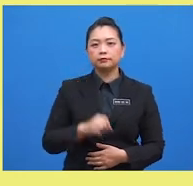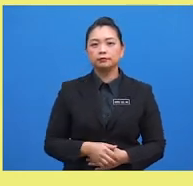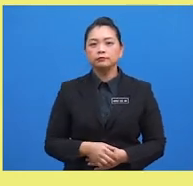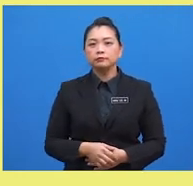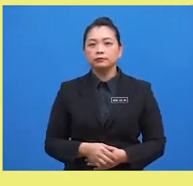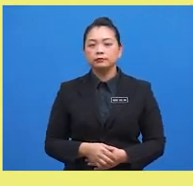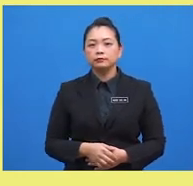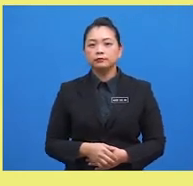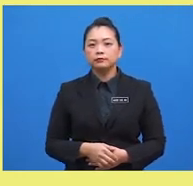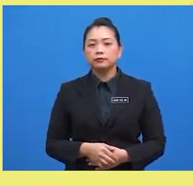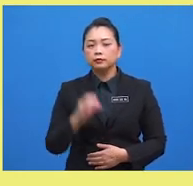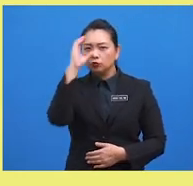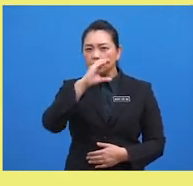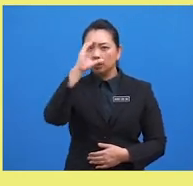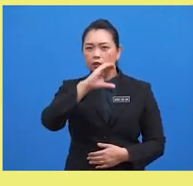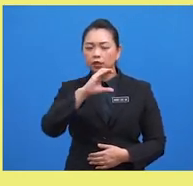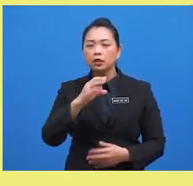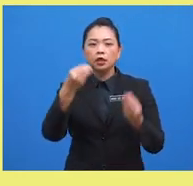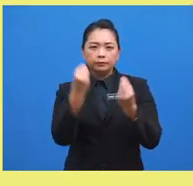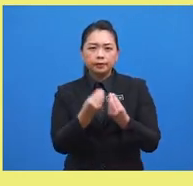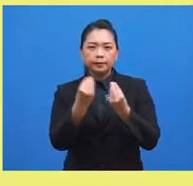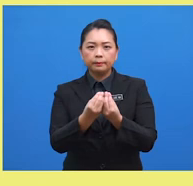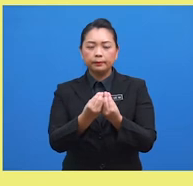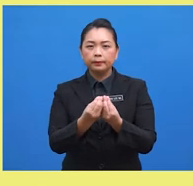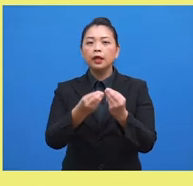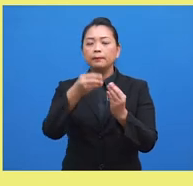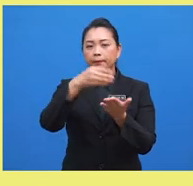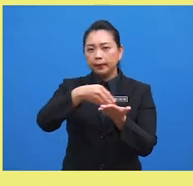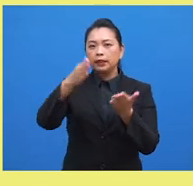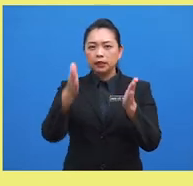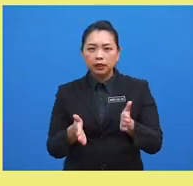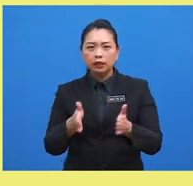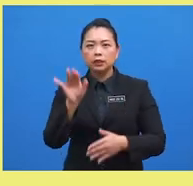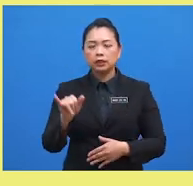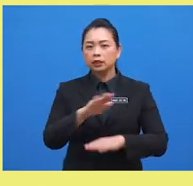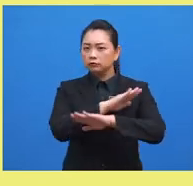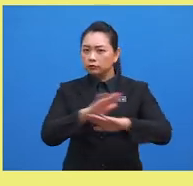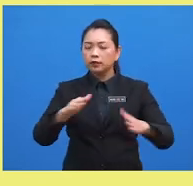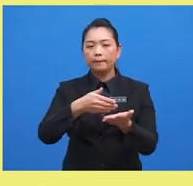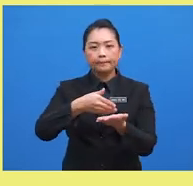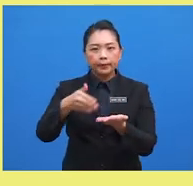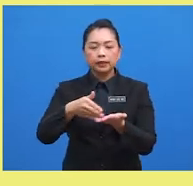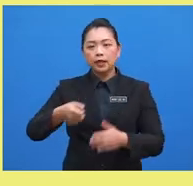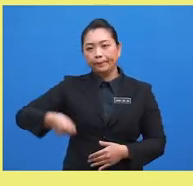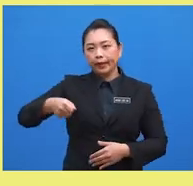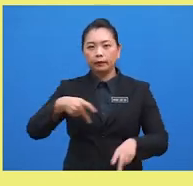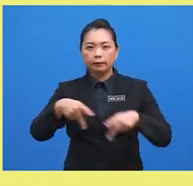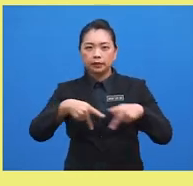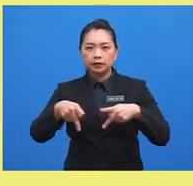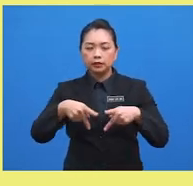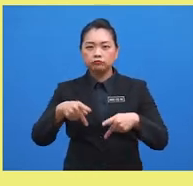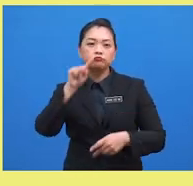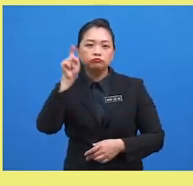soalan, iaitu mencari bilangan pembeli yang tidak membeli beg